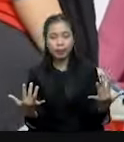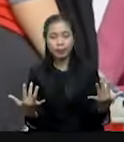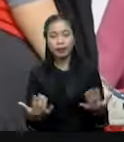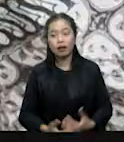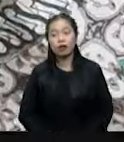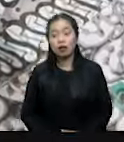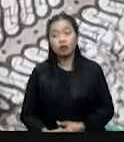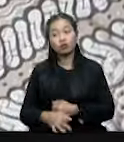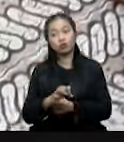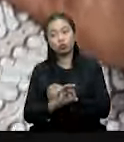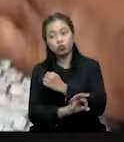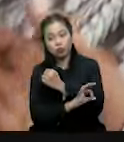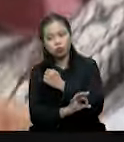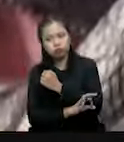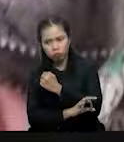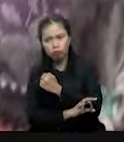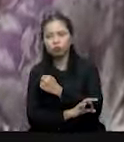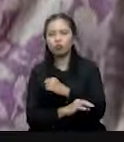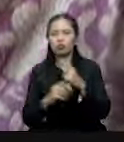Grogol, Sukoharjo, Jawa Tengah.